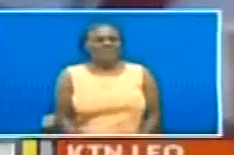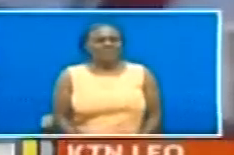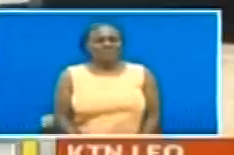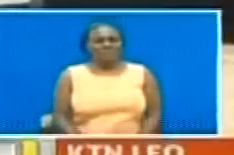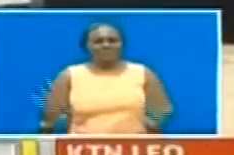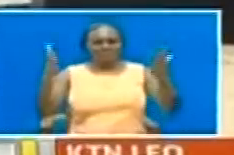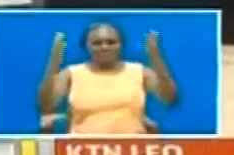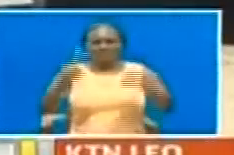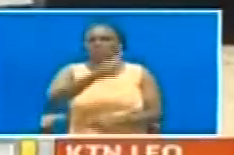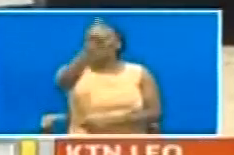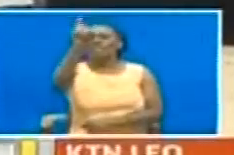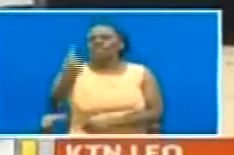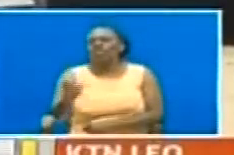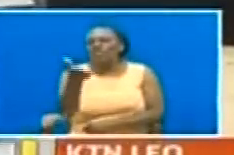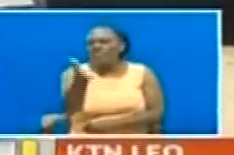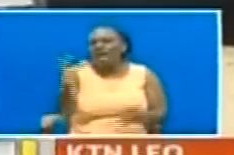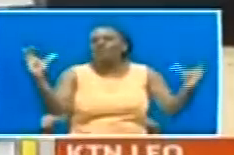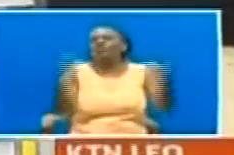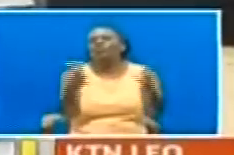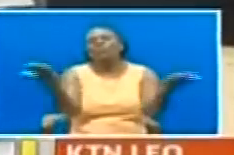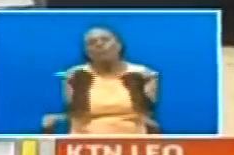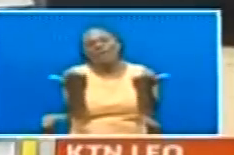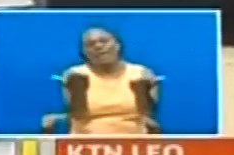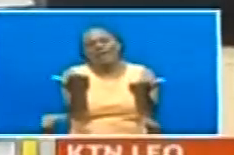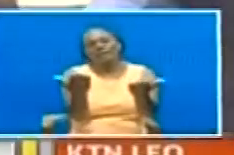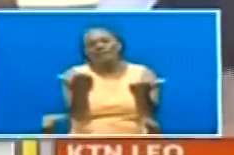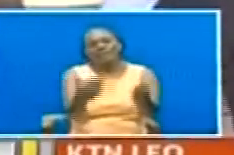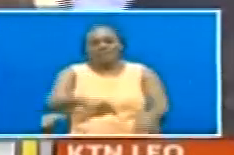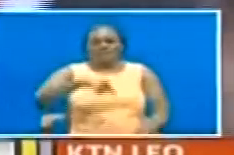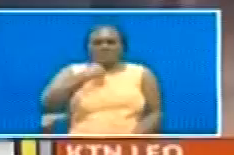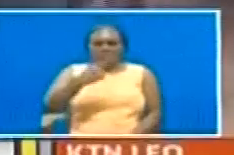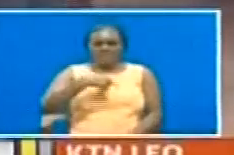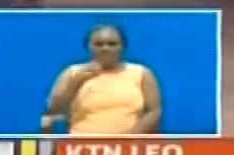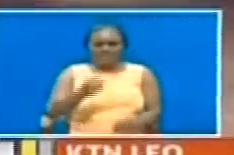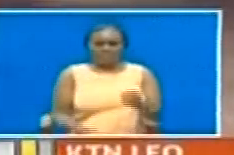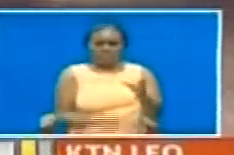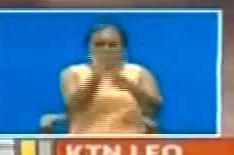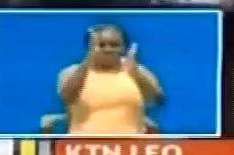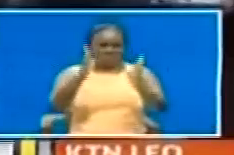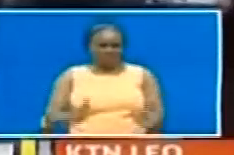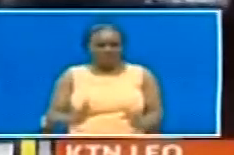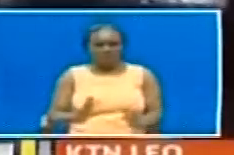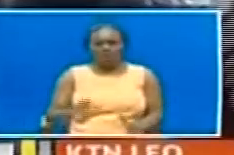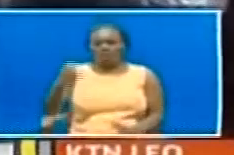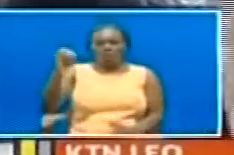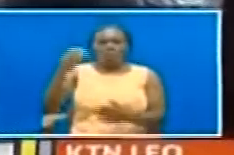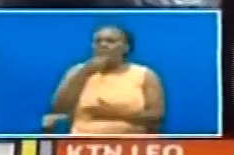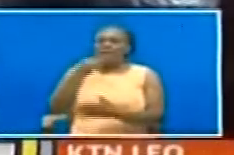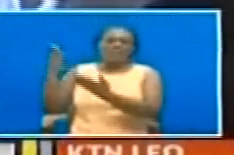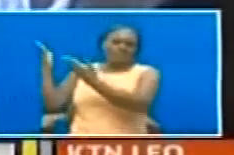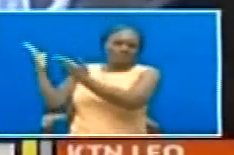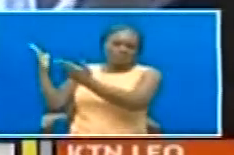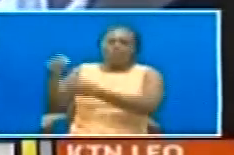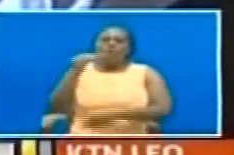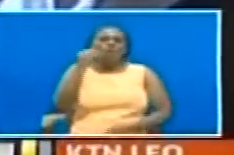sana. Je, wako wapi kwa sasa? Tunamtembelea mtunzi wa nyimbo hizo mzee Enock Ondego